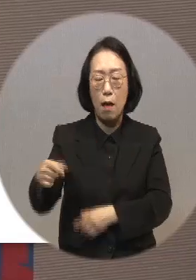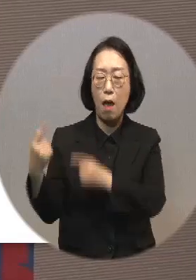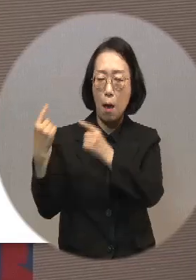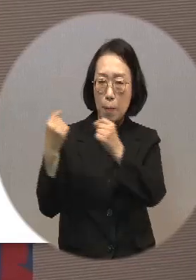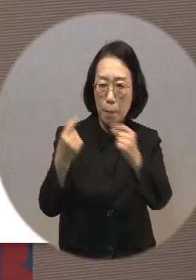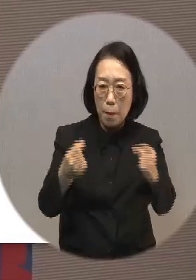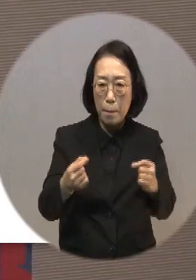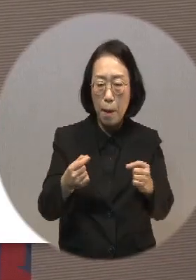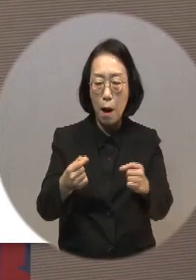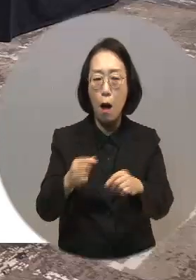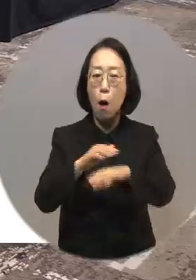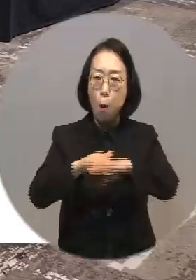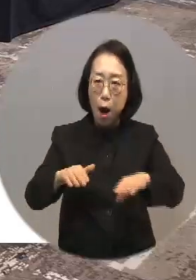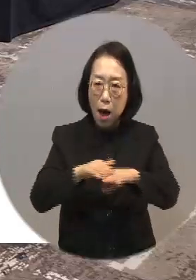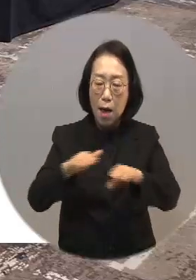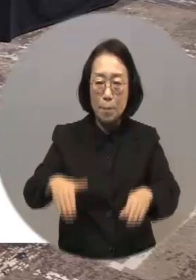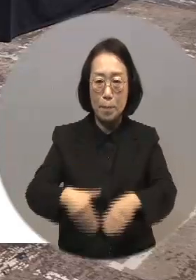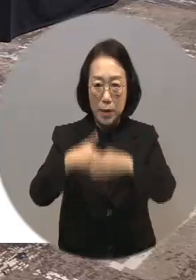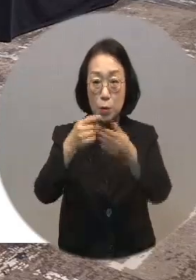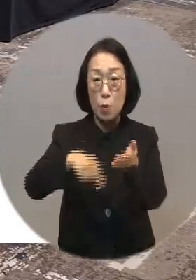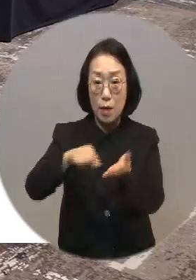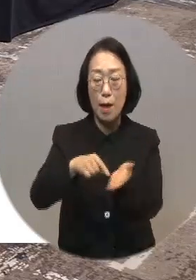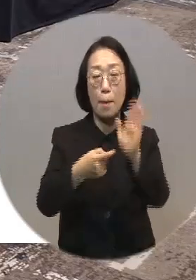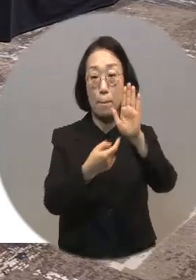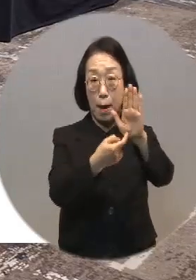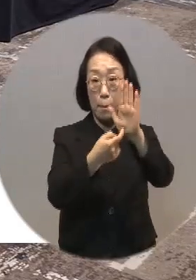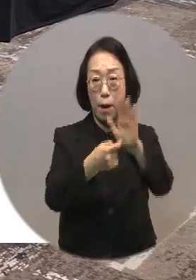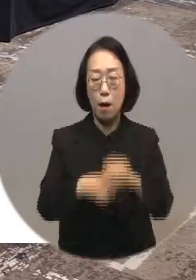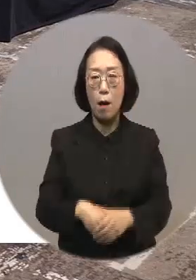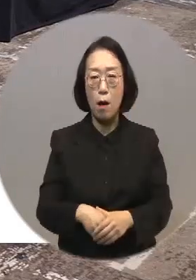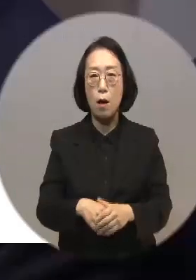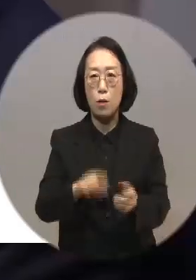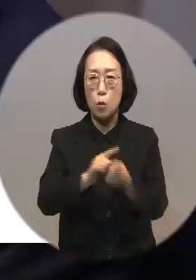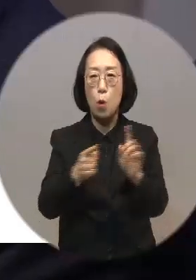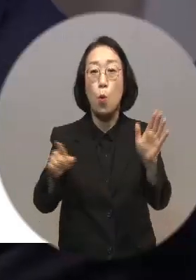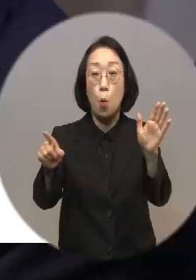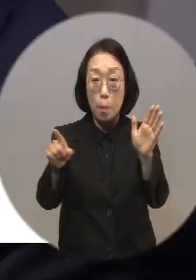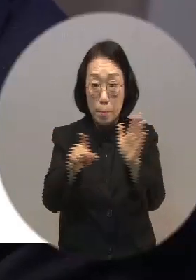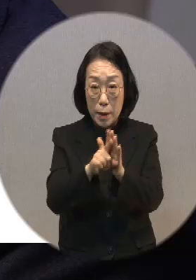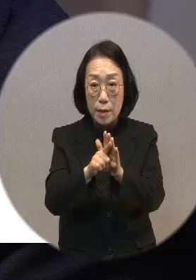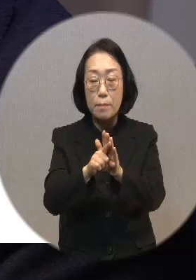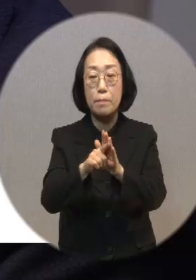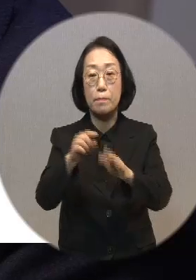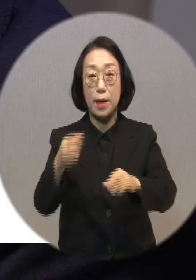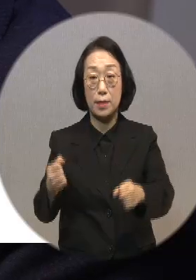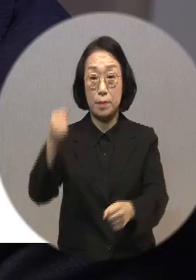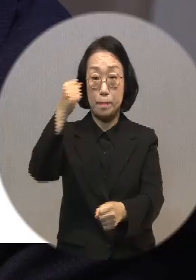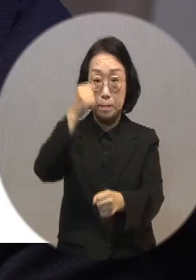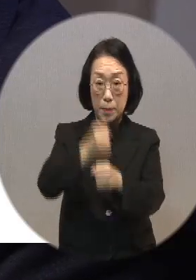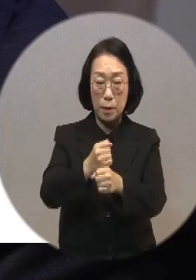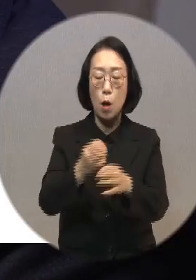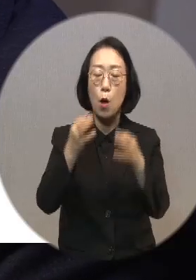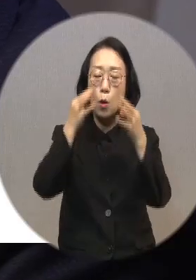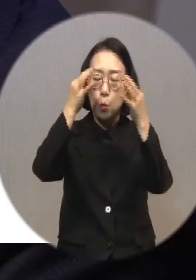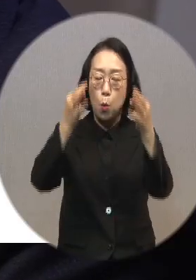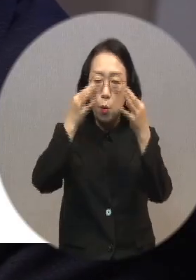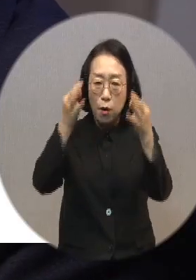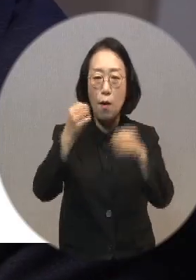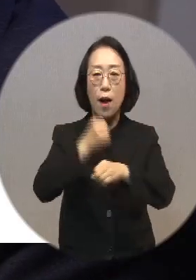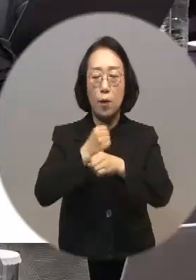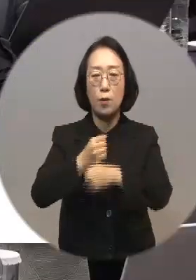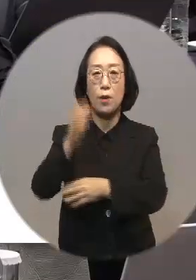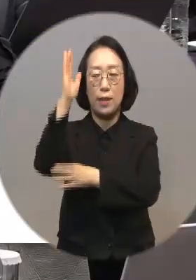실천적인 화해의 메시지를 전달해야 한다며 무너진 신뢰를 다시 쌓기 위해서 꾸준히 노력할 것임을